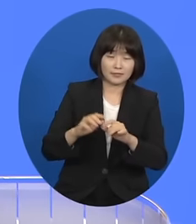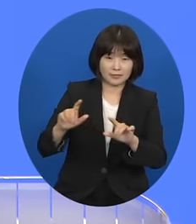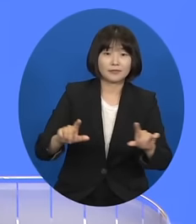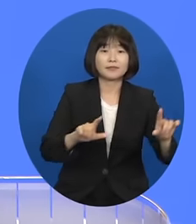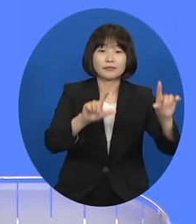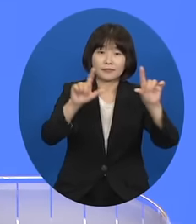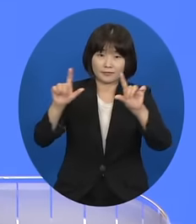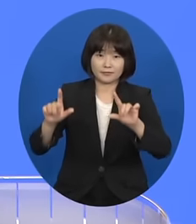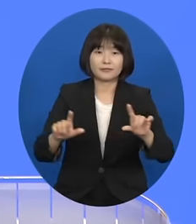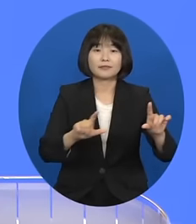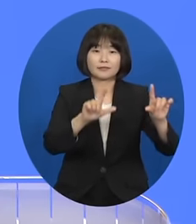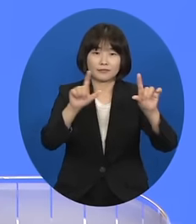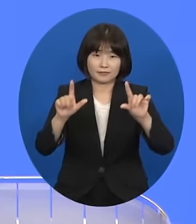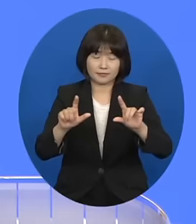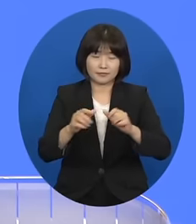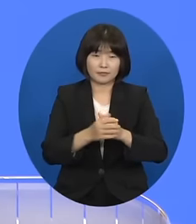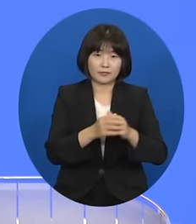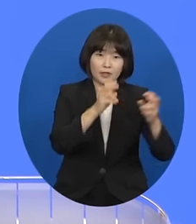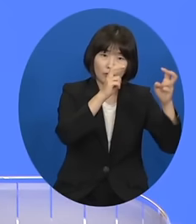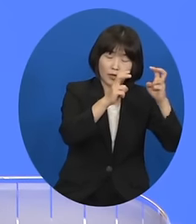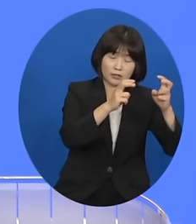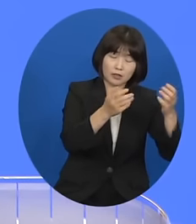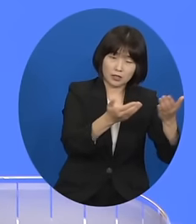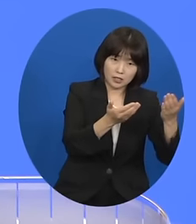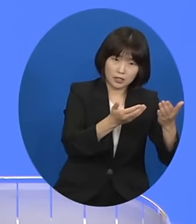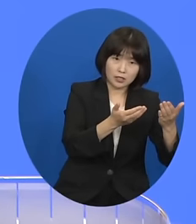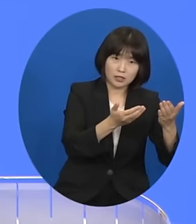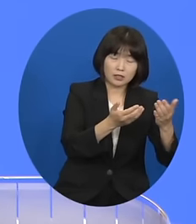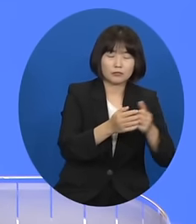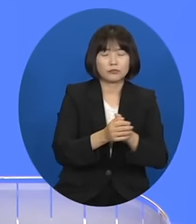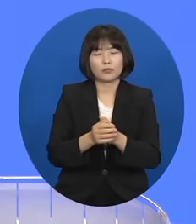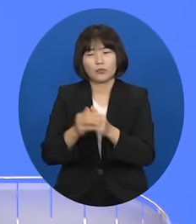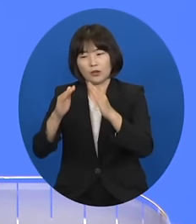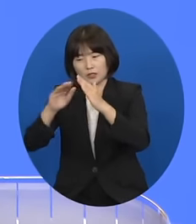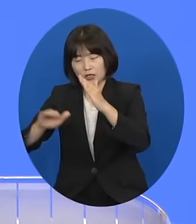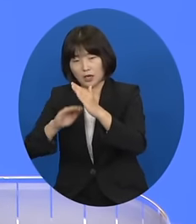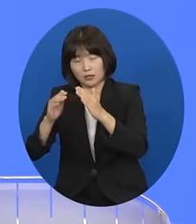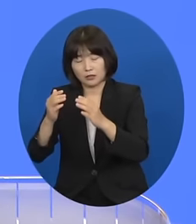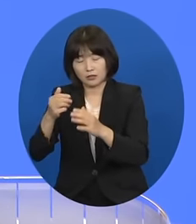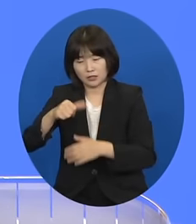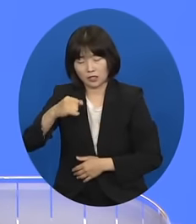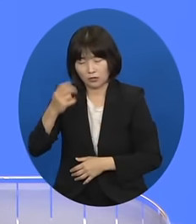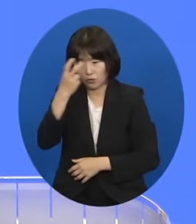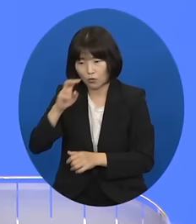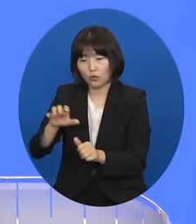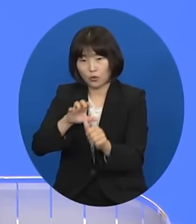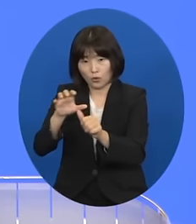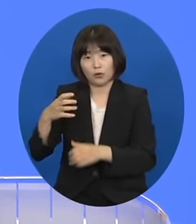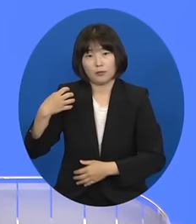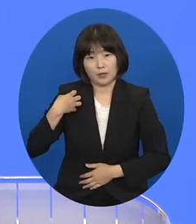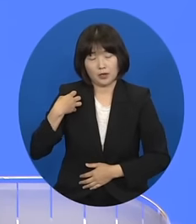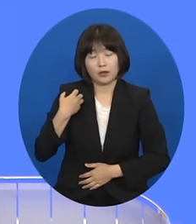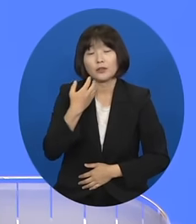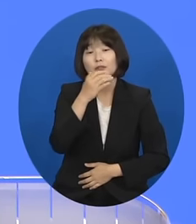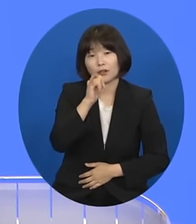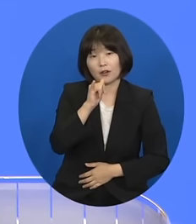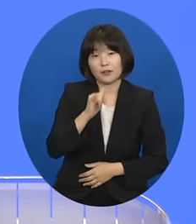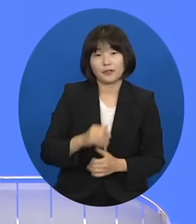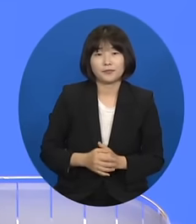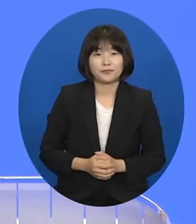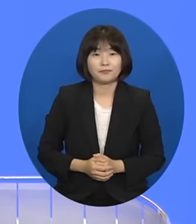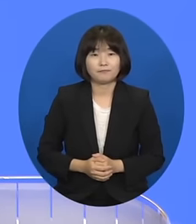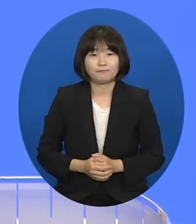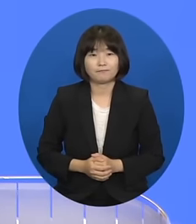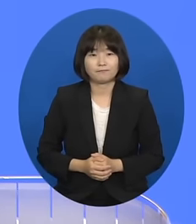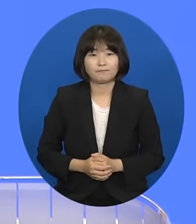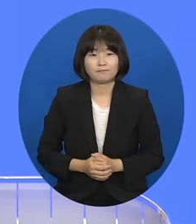살아가실 겁니다. 직장에서 일할 수도 있고 가정에서 자녀들을 돌볼 수도 있고 어떤 일이든지 각자 위치가 계실 텐데